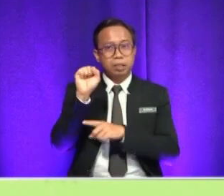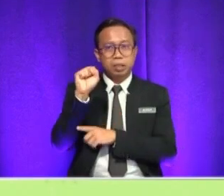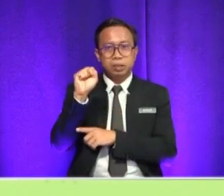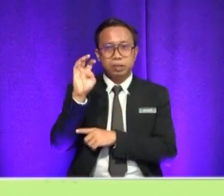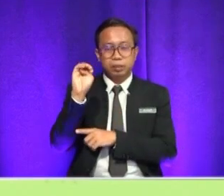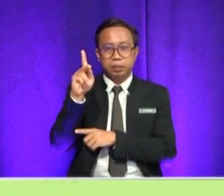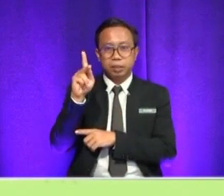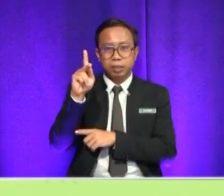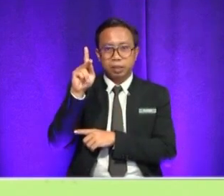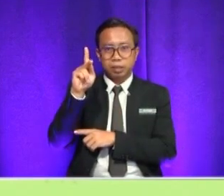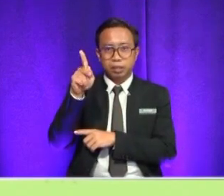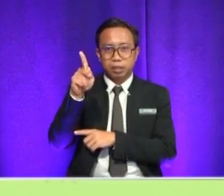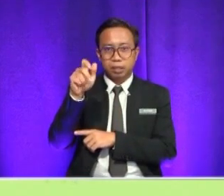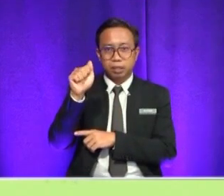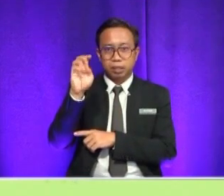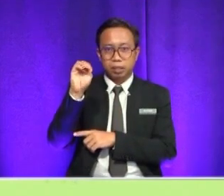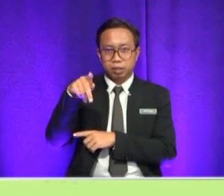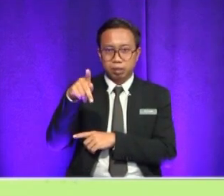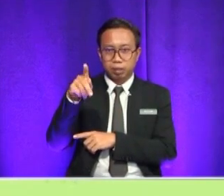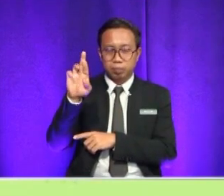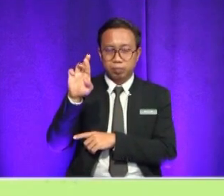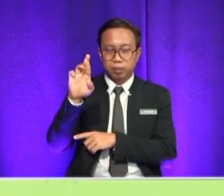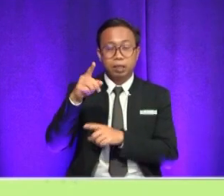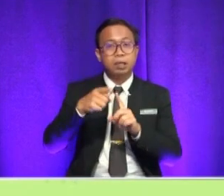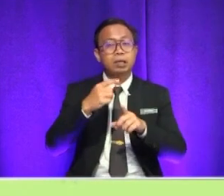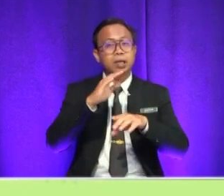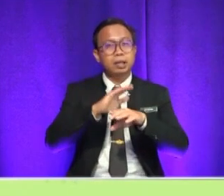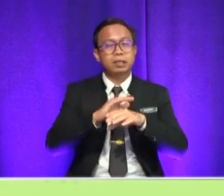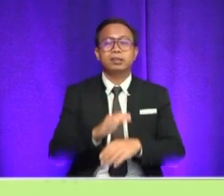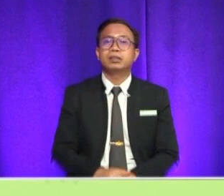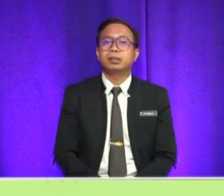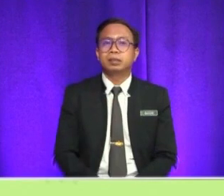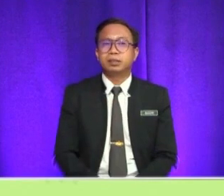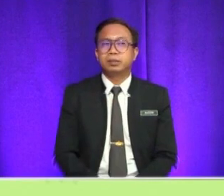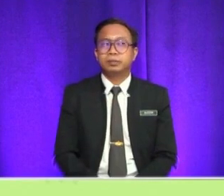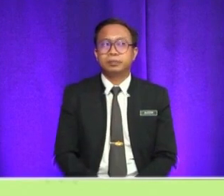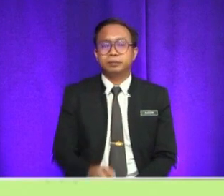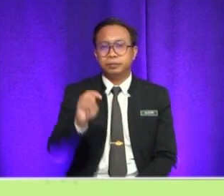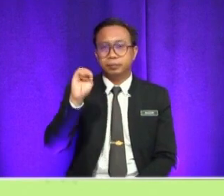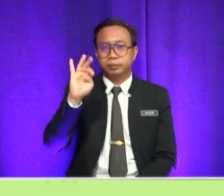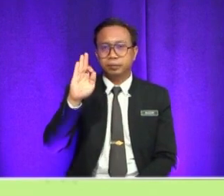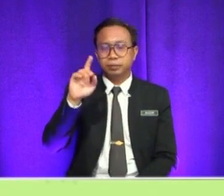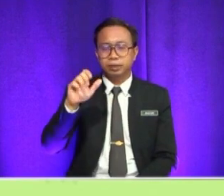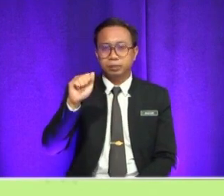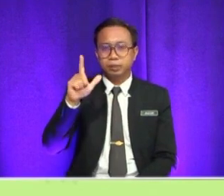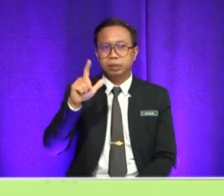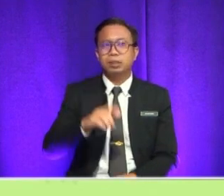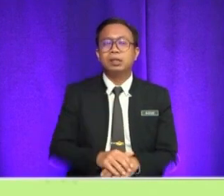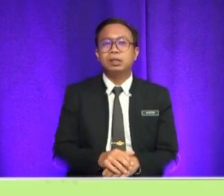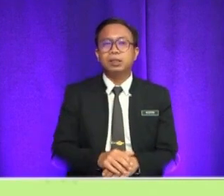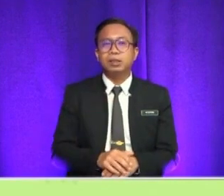Okey, kalau nampak daripada kanan atas, okey, Mifzal. Okey,